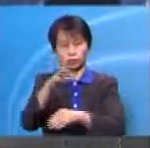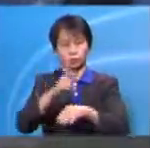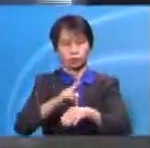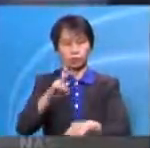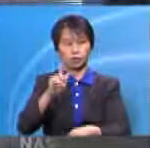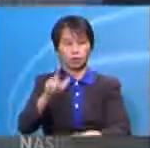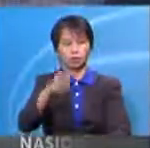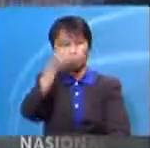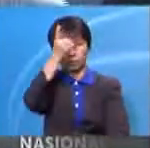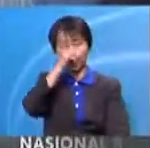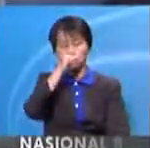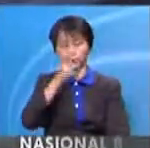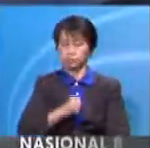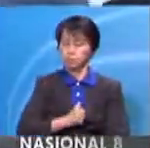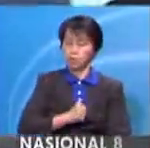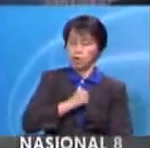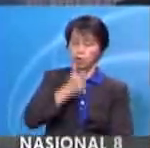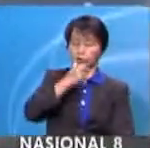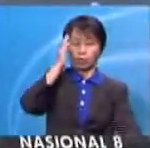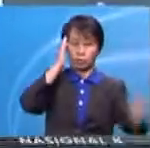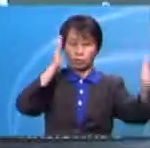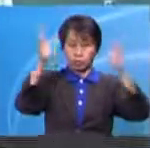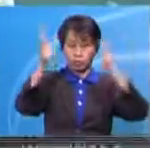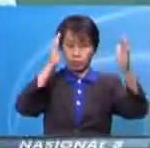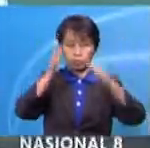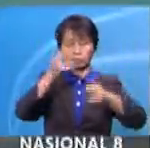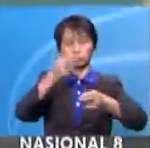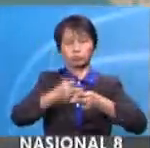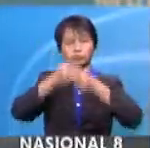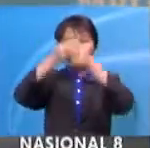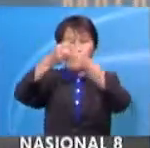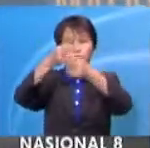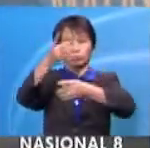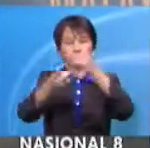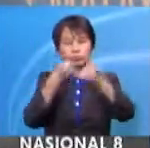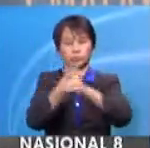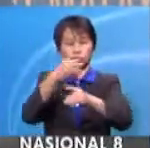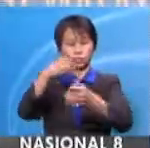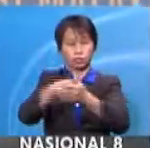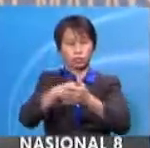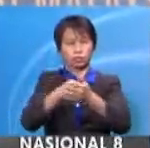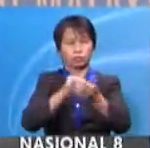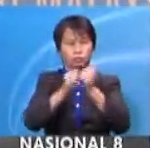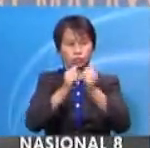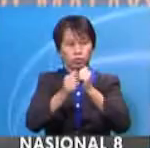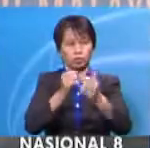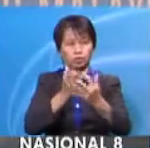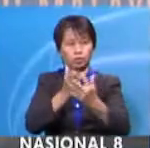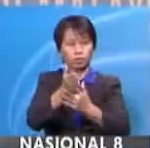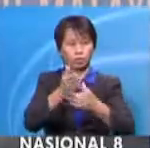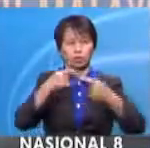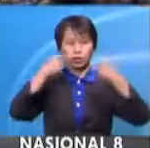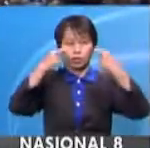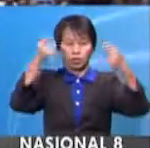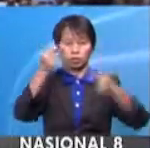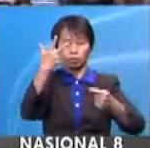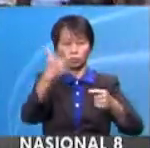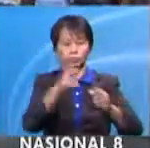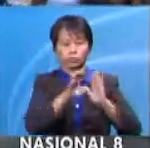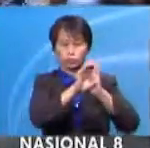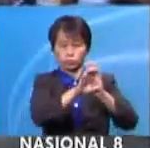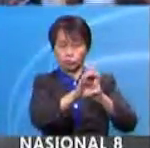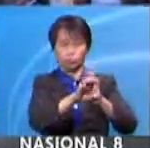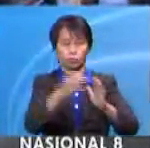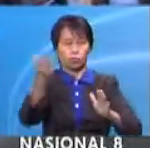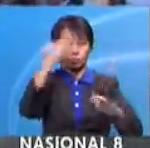ibu negara Datuk Seri Najib berbangga kerana Malaysia sudah menemukan nama dipersada dunia dalam bidang sukan menerusi kejayaan dua ikon Sukanegara